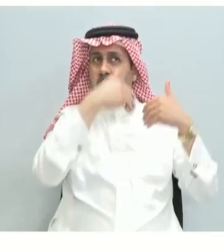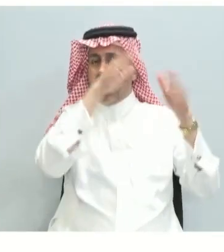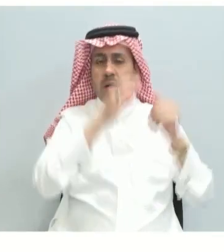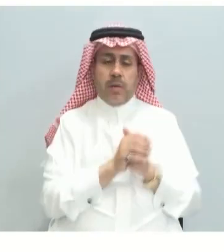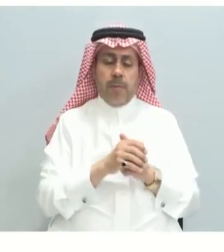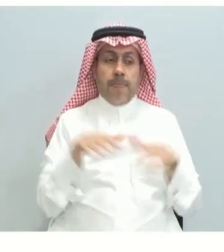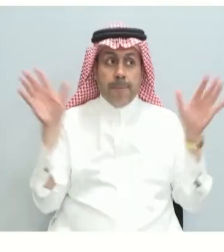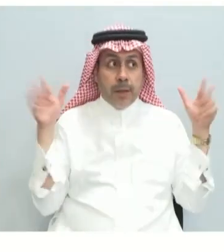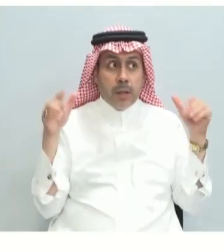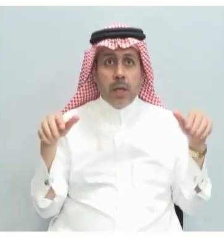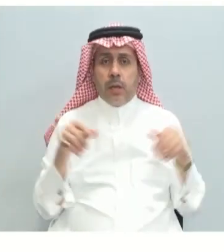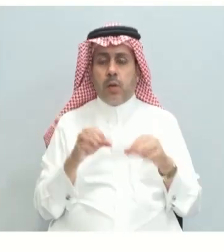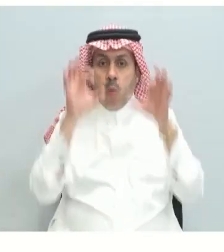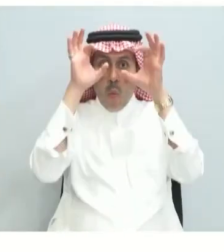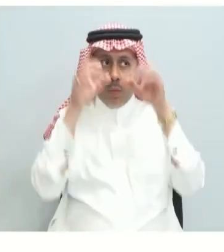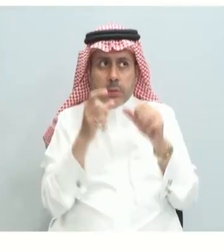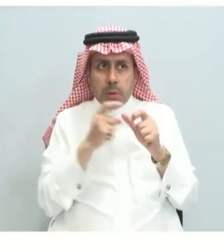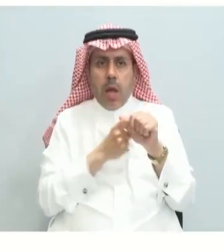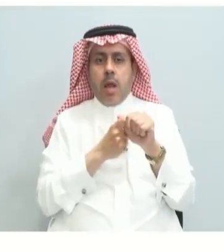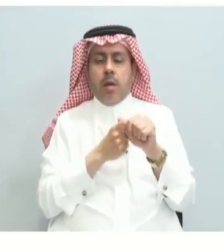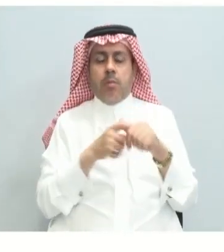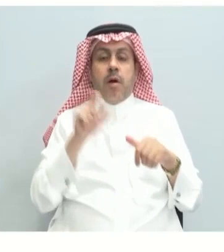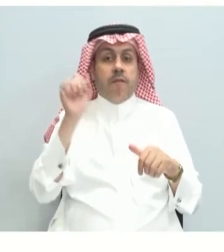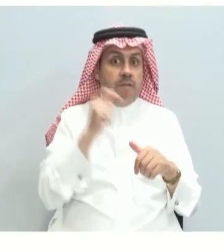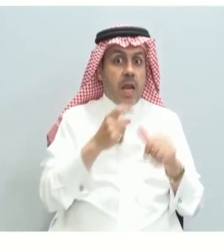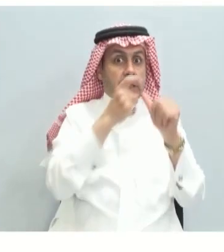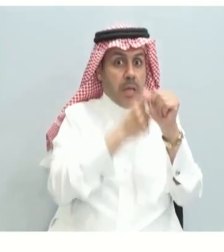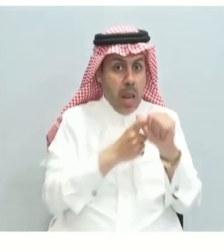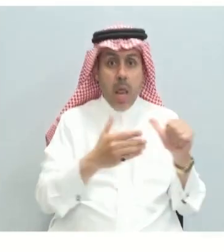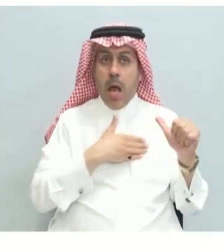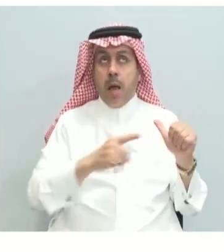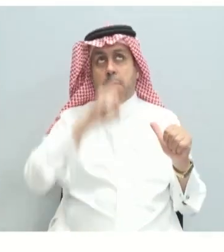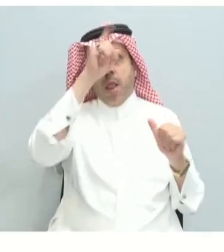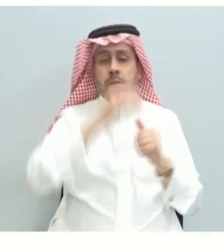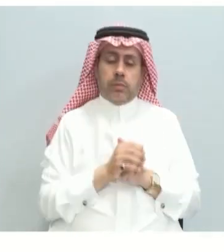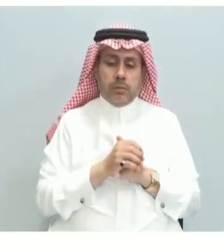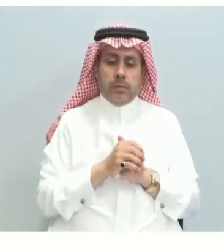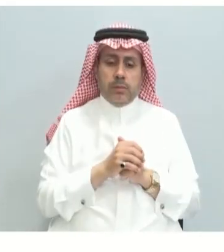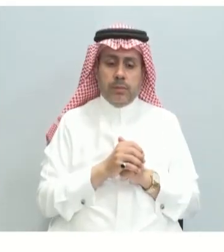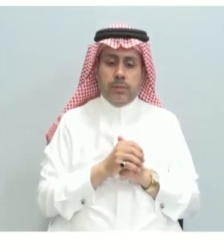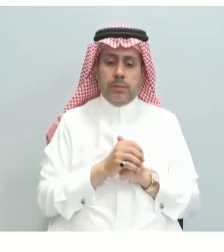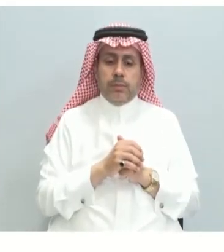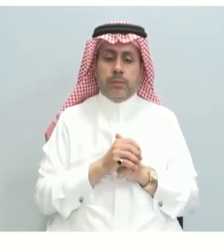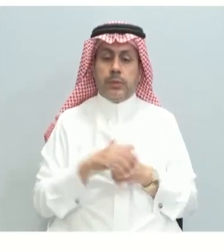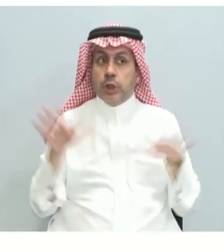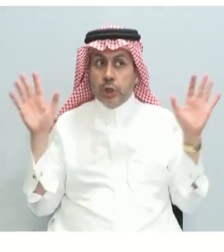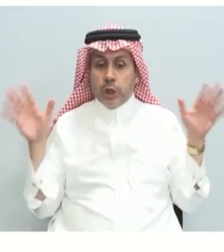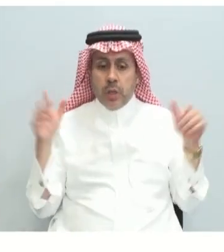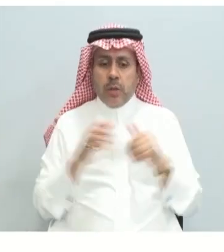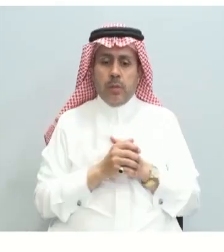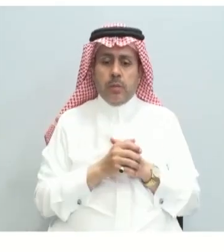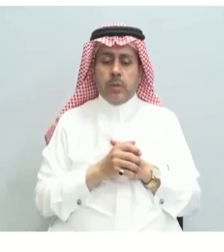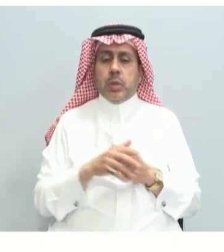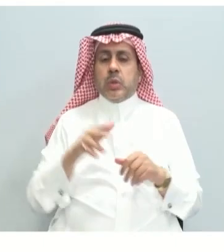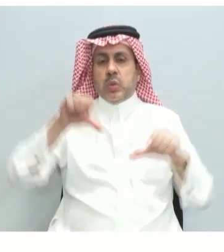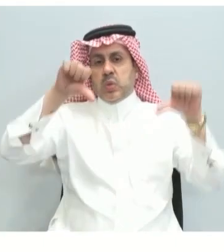الله بطير ونحوه، أما الفعل فالقلب دائما معلق بالله عز وجل، هنا